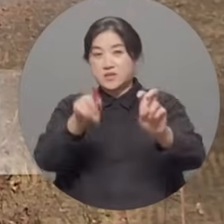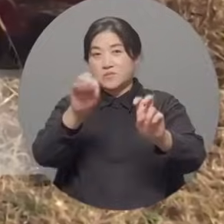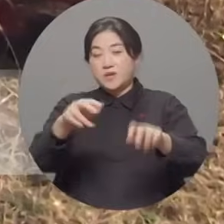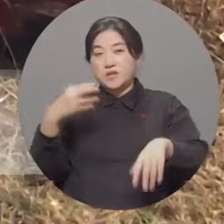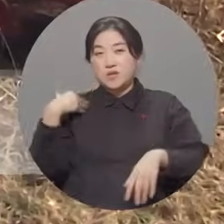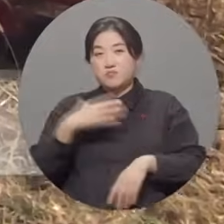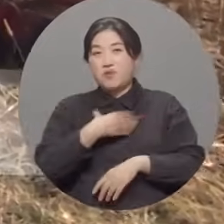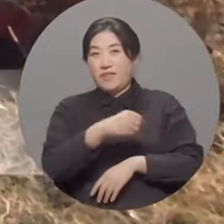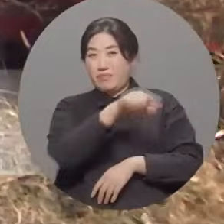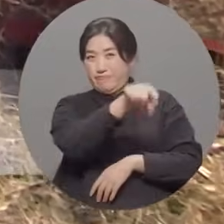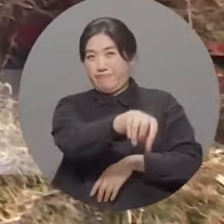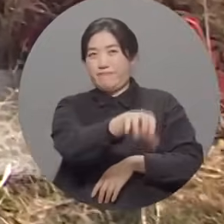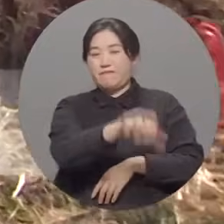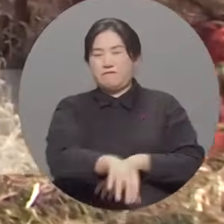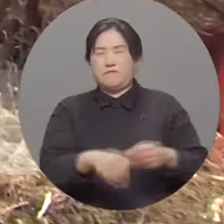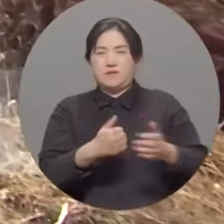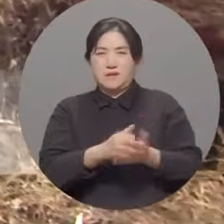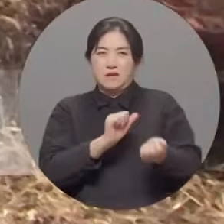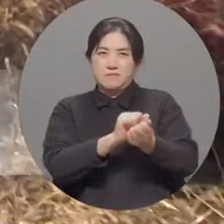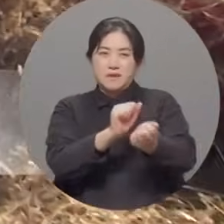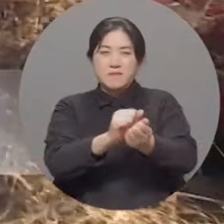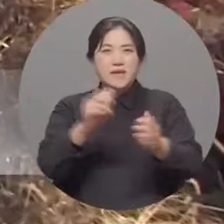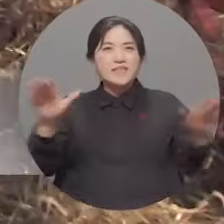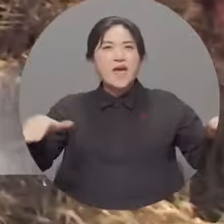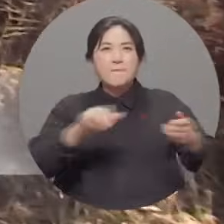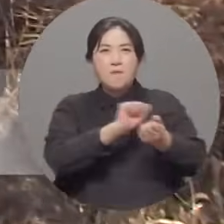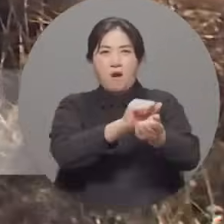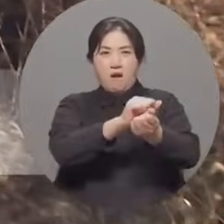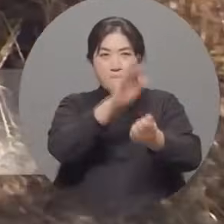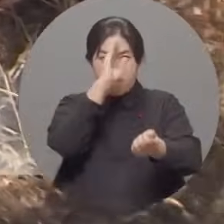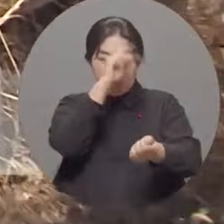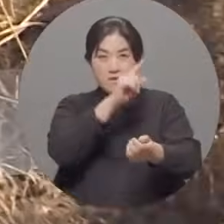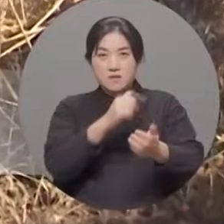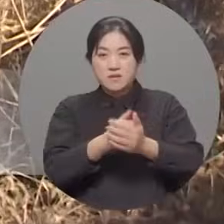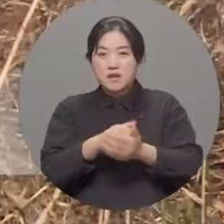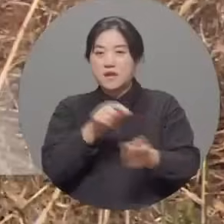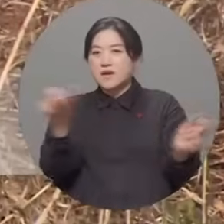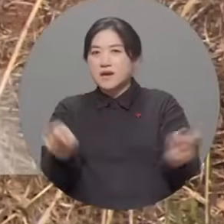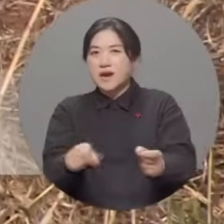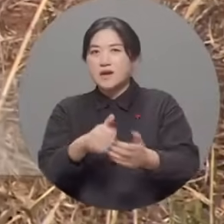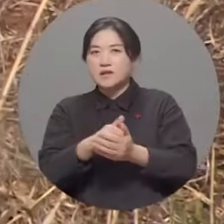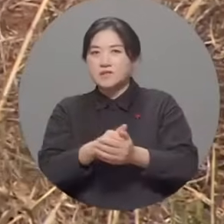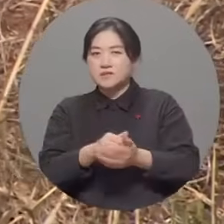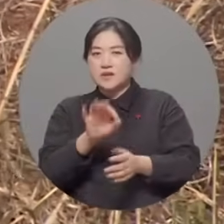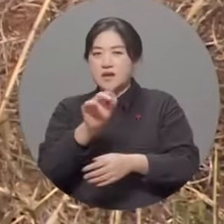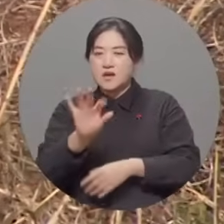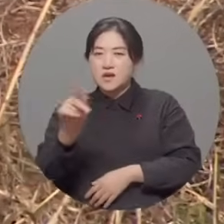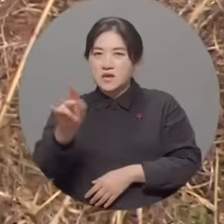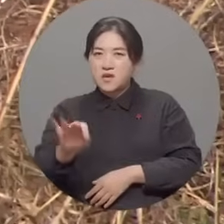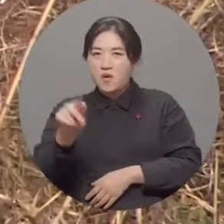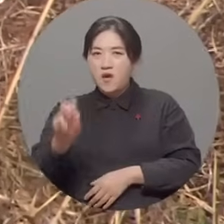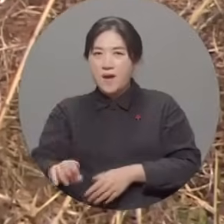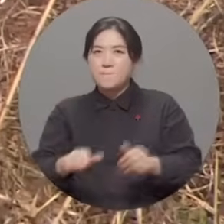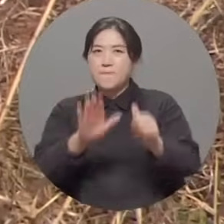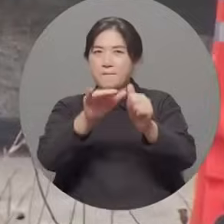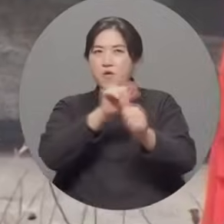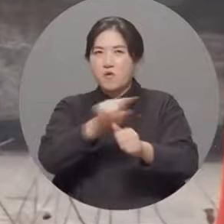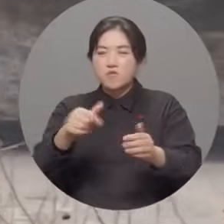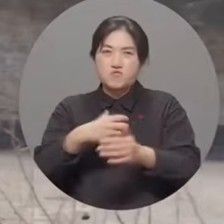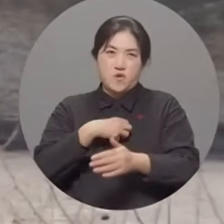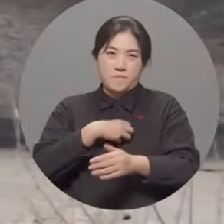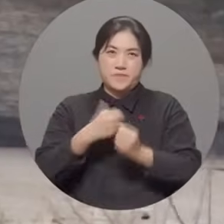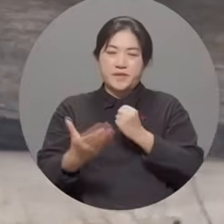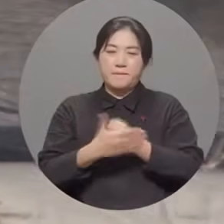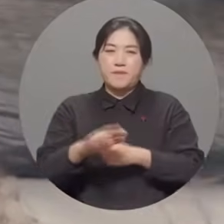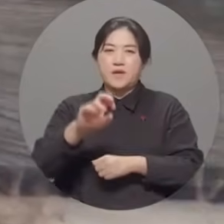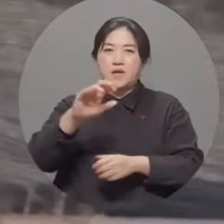농장에서 고병원성 AI가 확진되면서 영암, 함평 등 주변 지역도 AI 고위험 지역이 된 겁니다. 무안